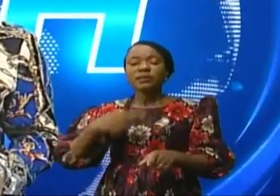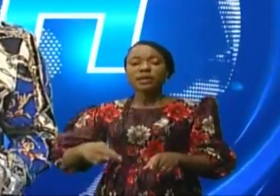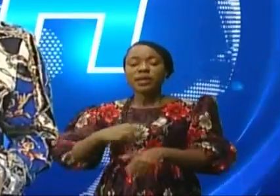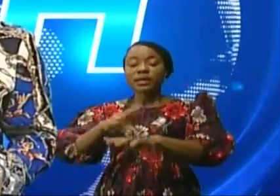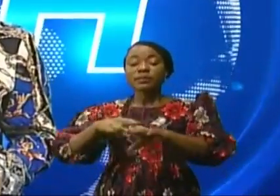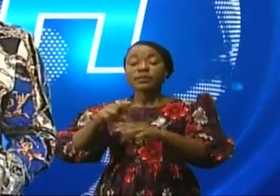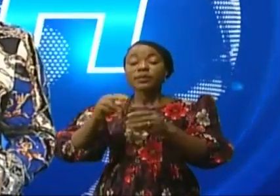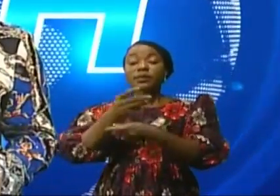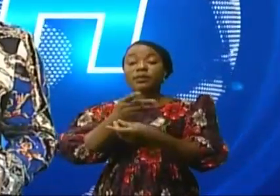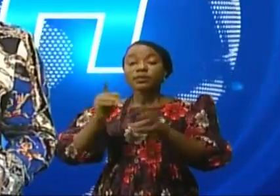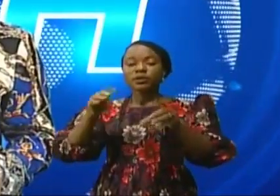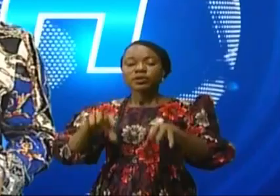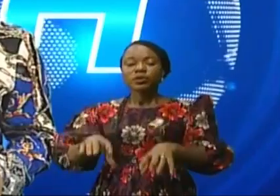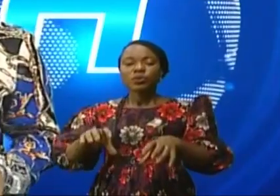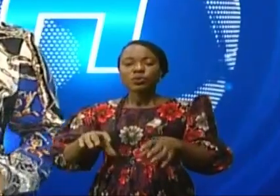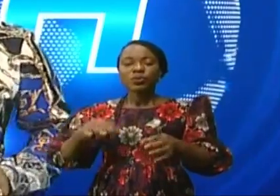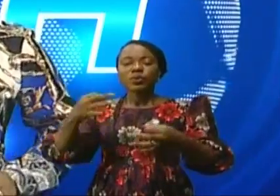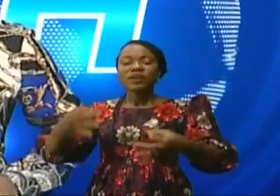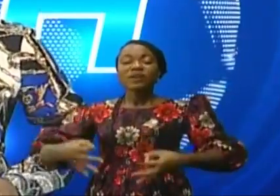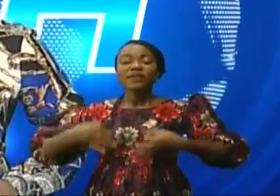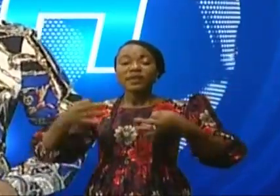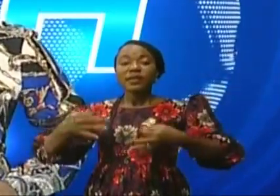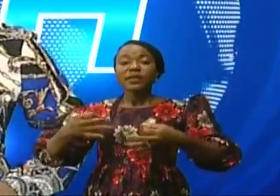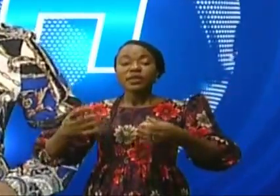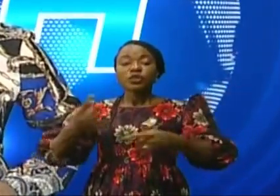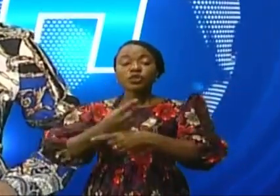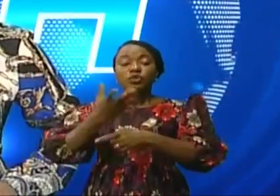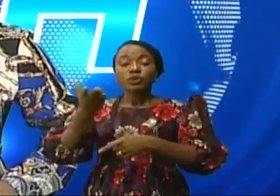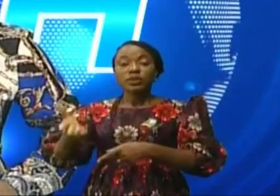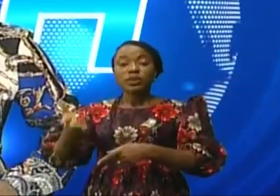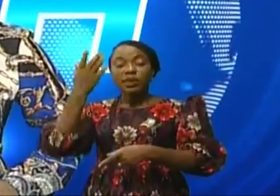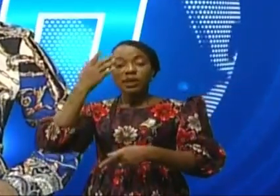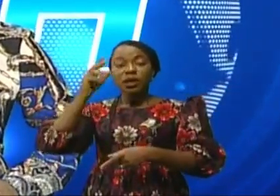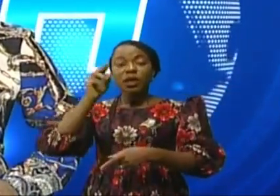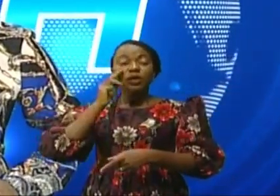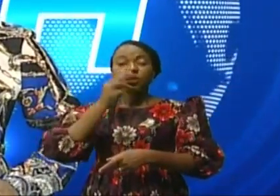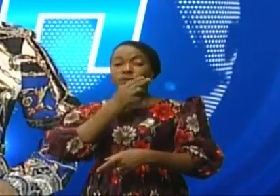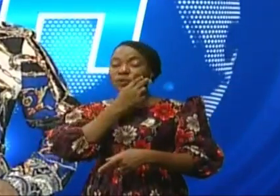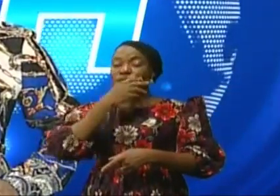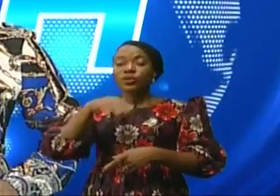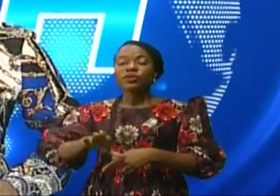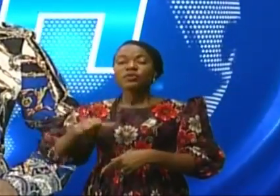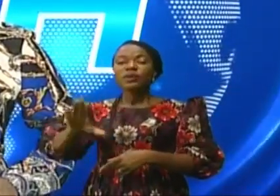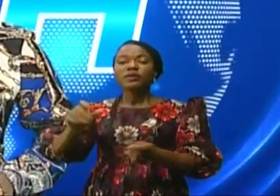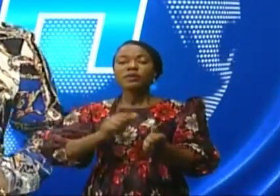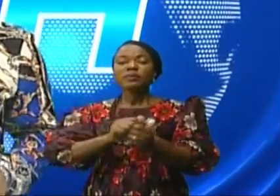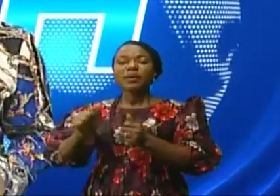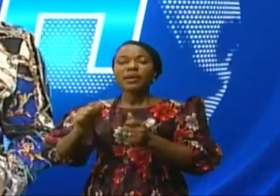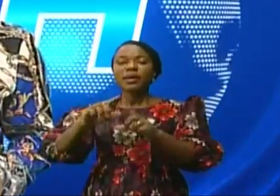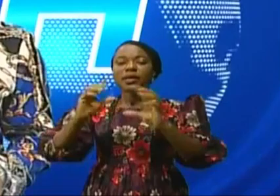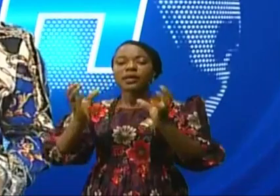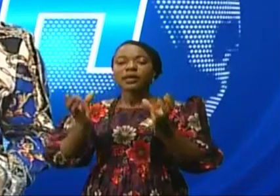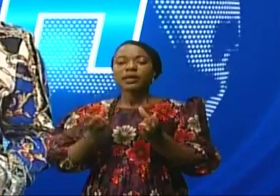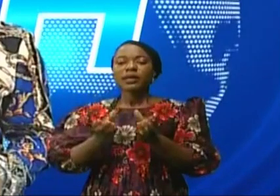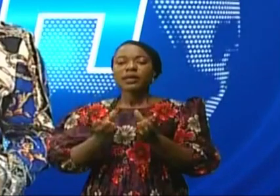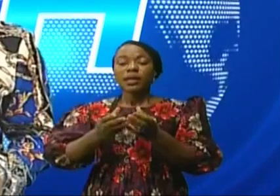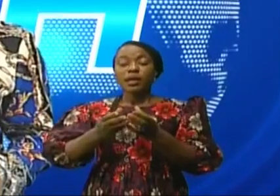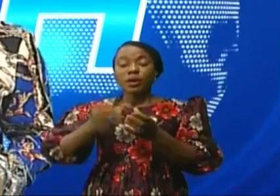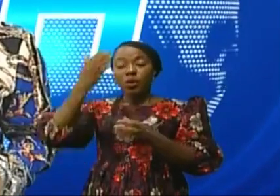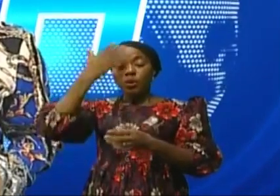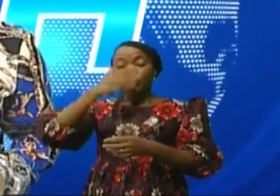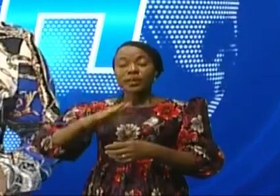du Congo, la commémoration de cette journée a été organisée à l'hôtel du Fleuve par le promoteur de la clinique Astrid